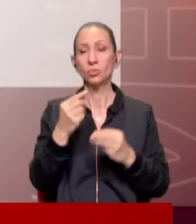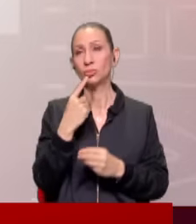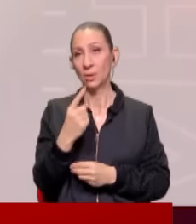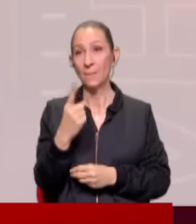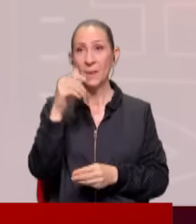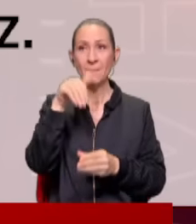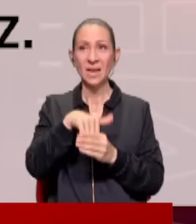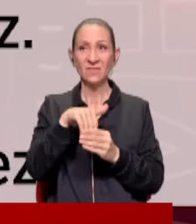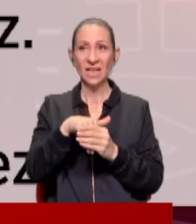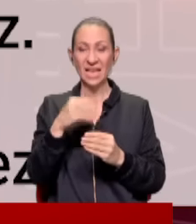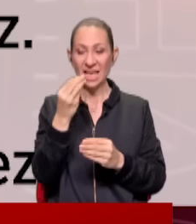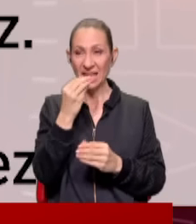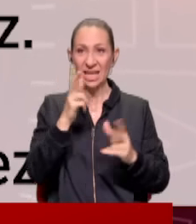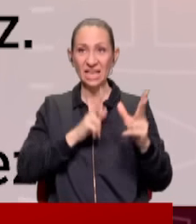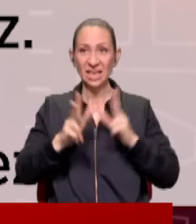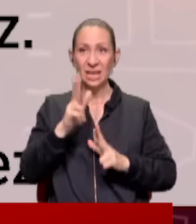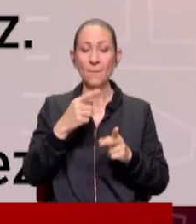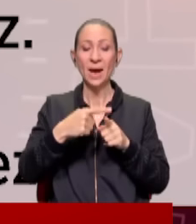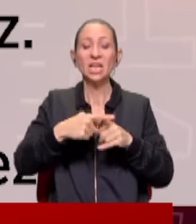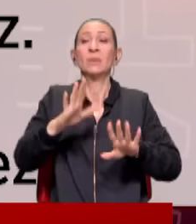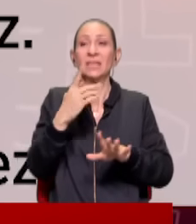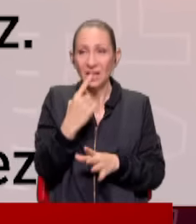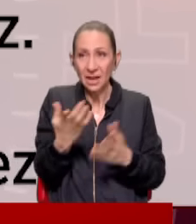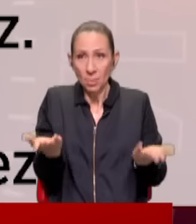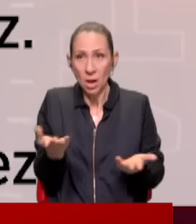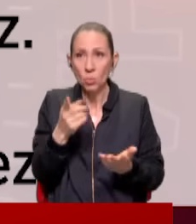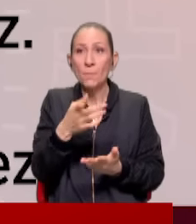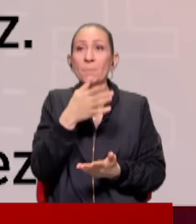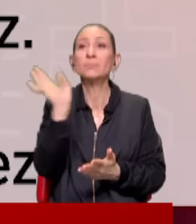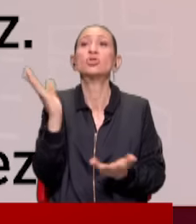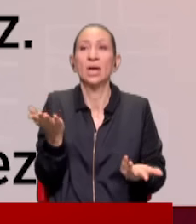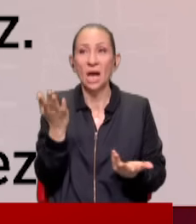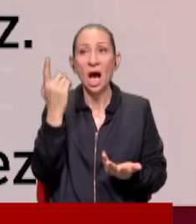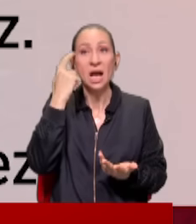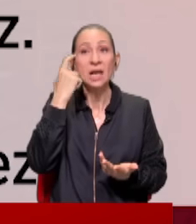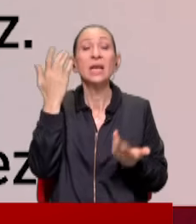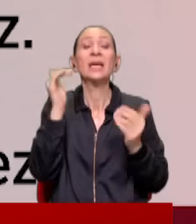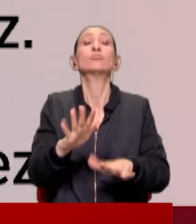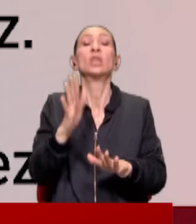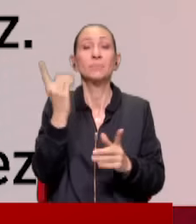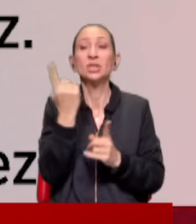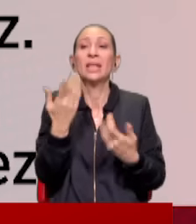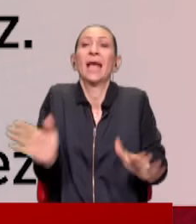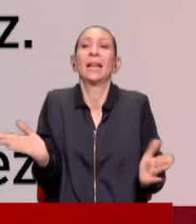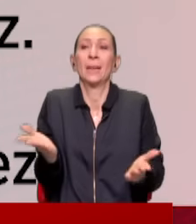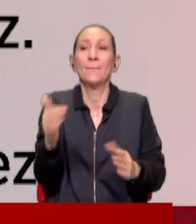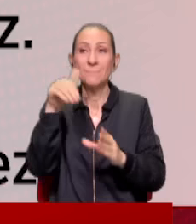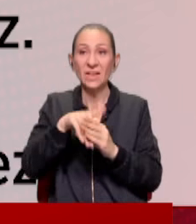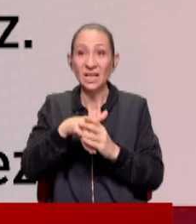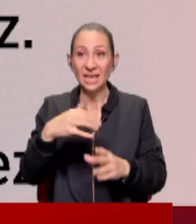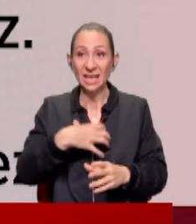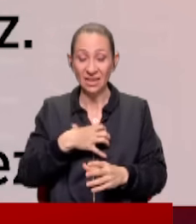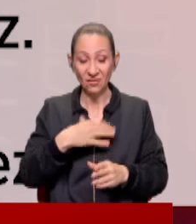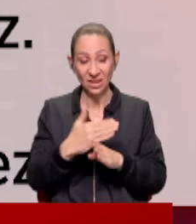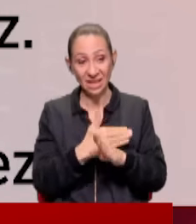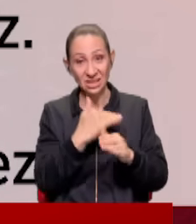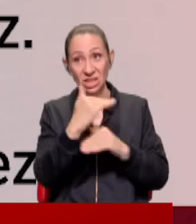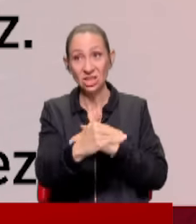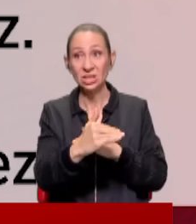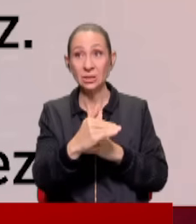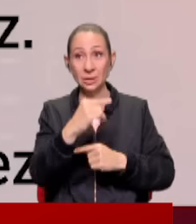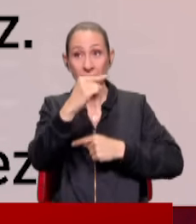Bir milletvekiline yediğini giydiğini paylaşma denilir mi? Bunlar bilinemeyecek, akıl edilemeyecek şeyler değil. Milletvekilleri kendini